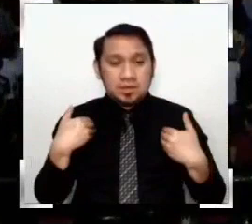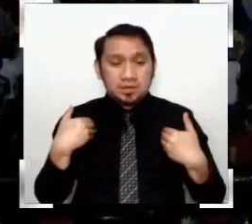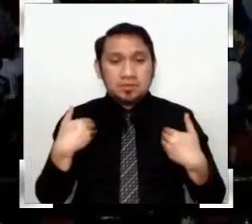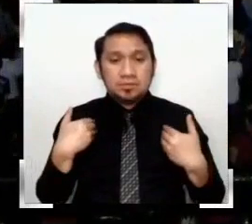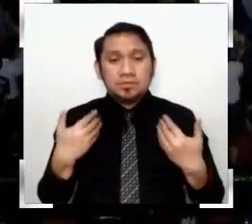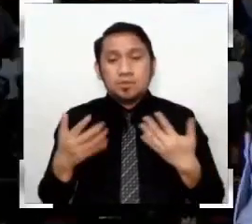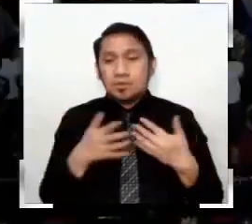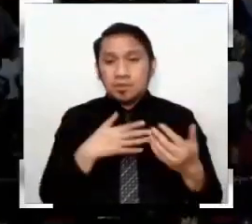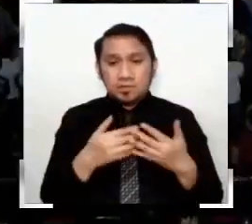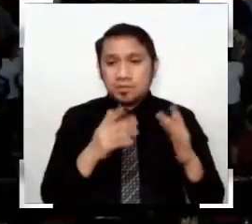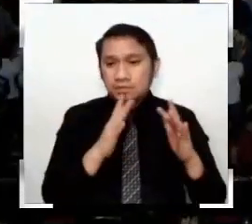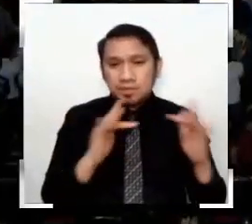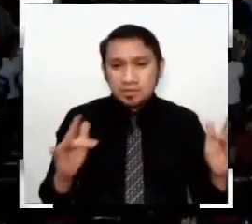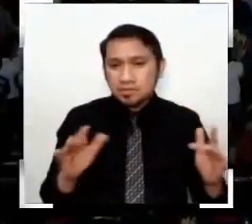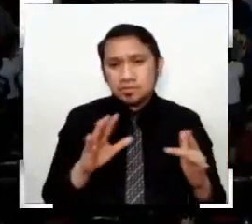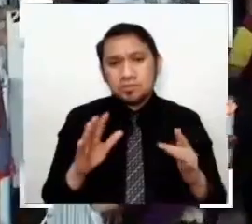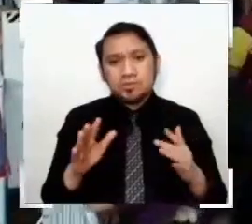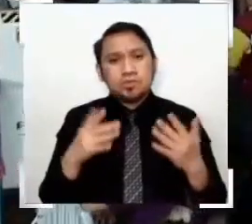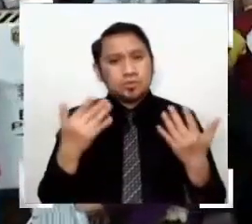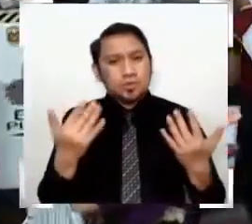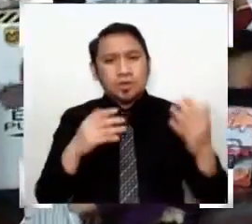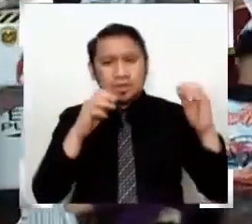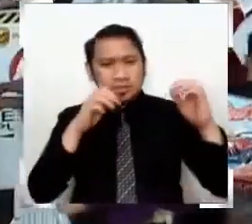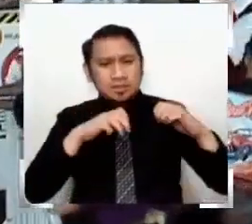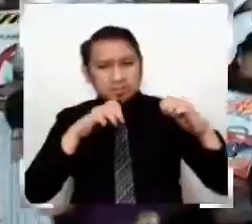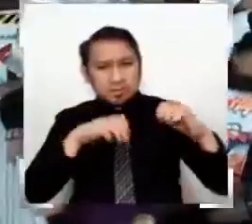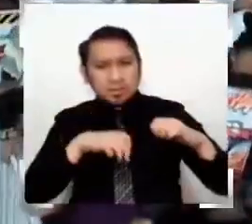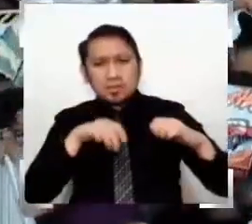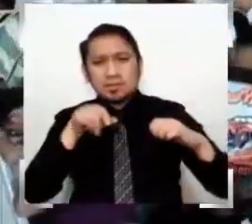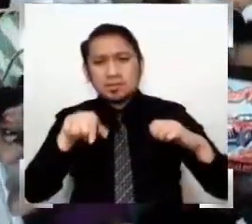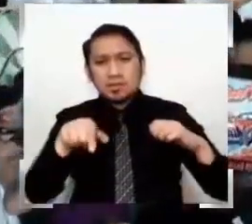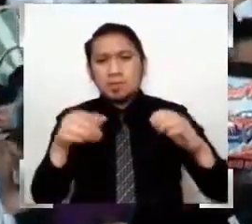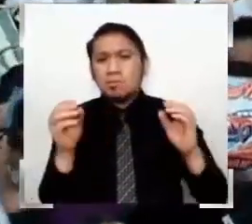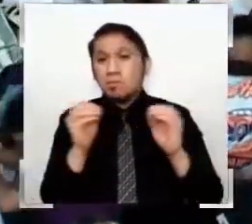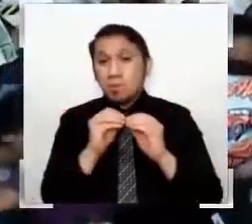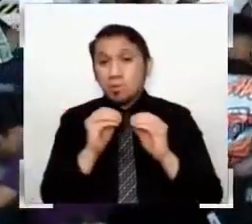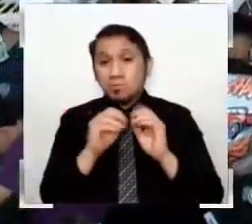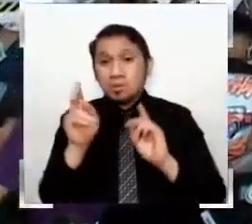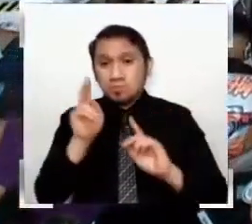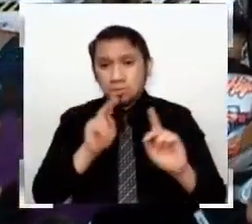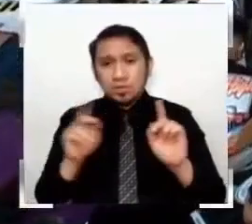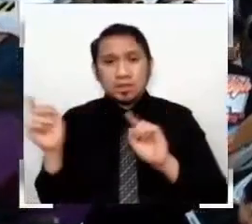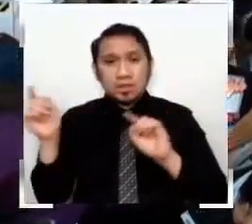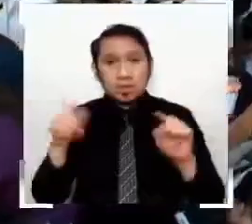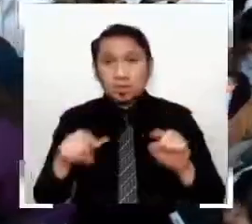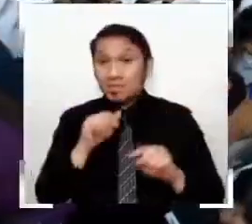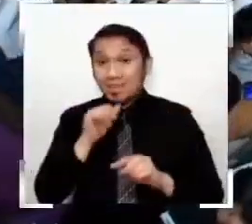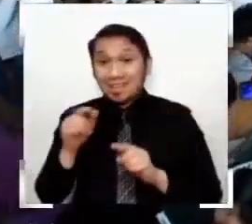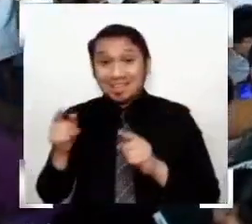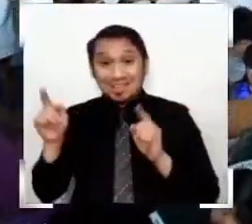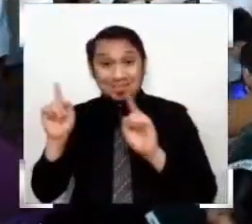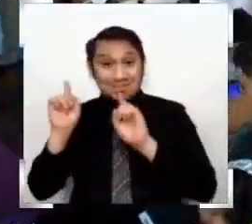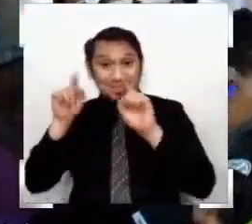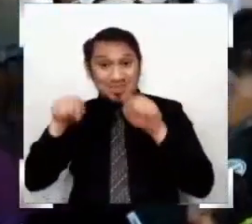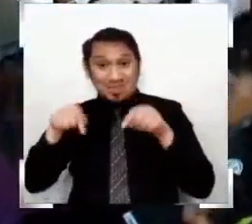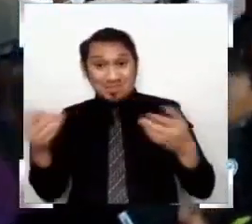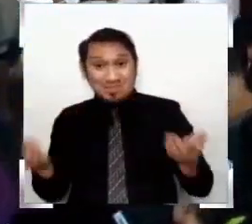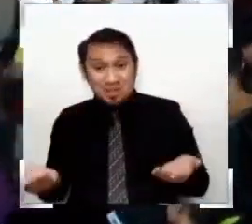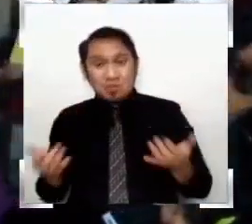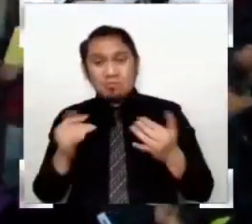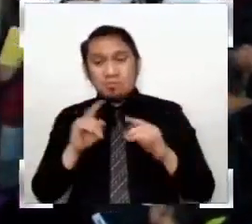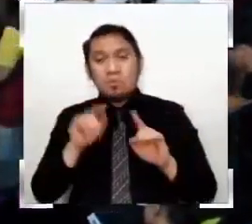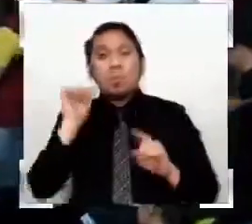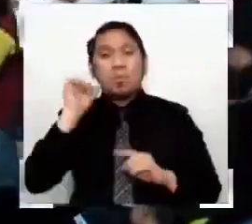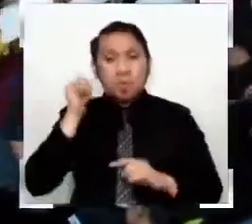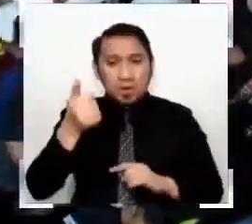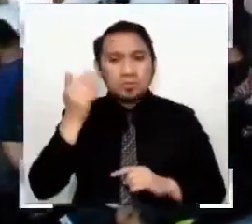At inaasahan ng pamuna ng simbahan na may mga pupunta bukas, yung mga hindi po nakadalo ngayong araw dahil nga po yung